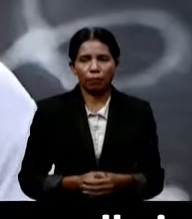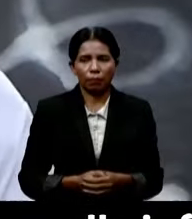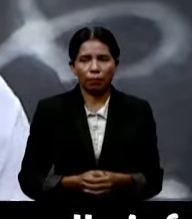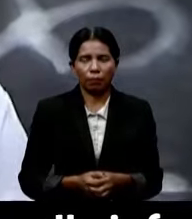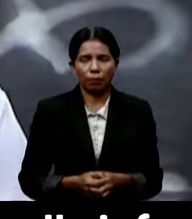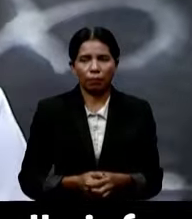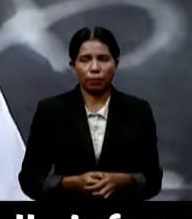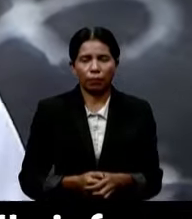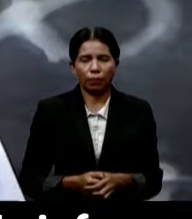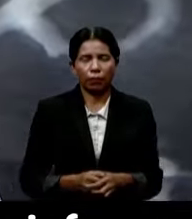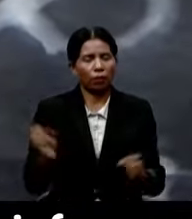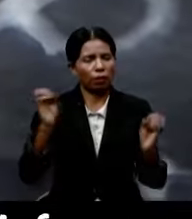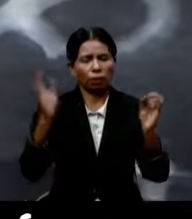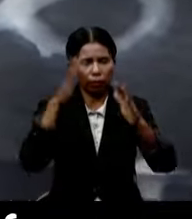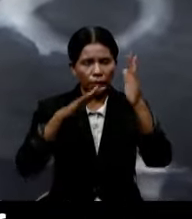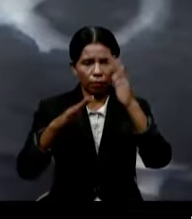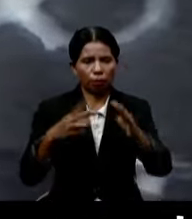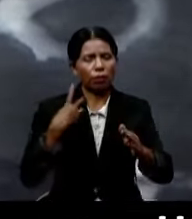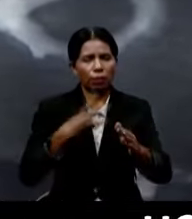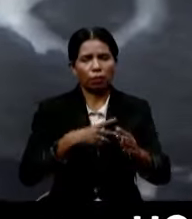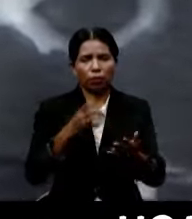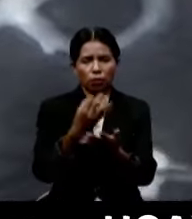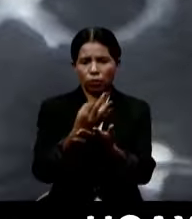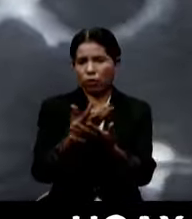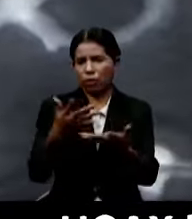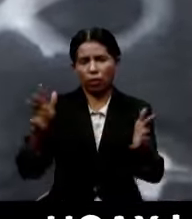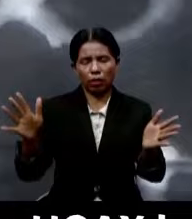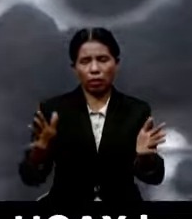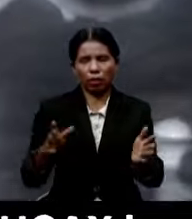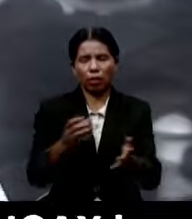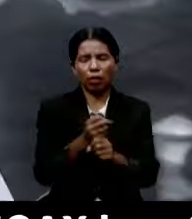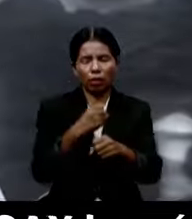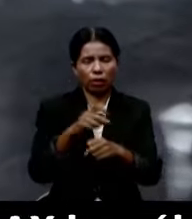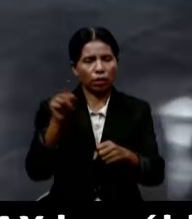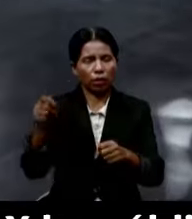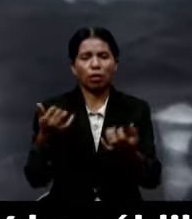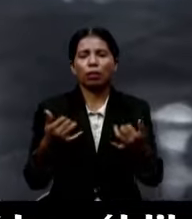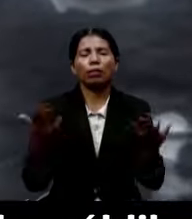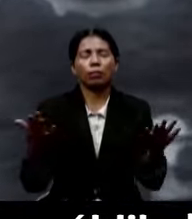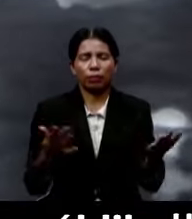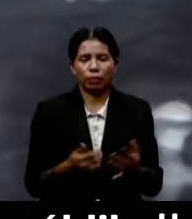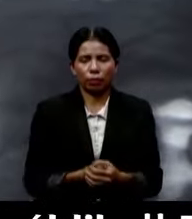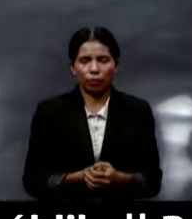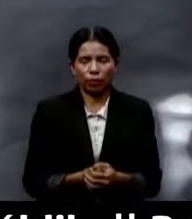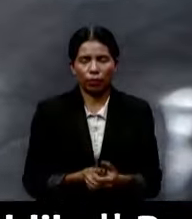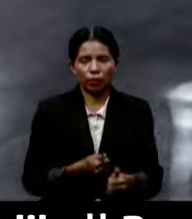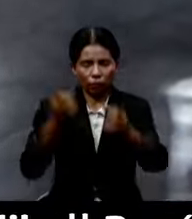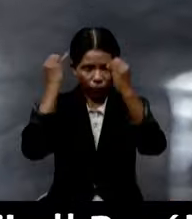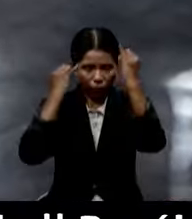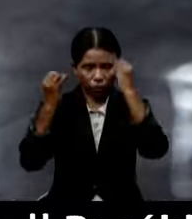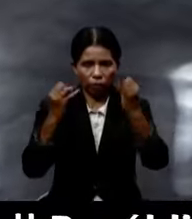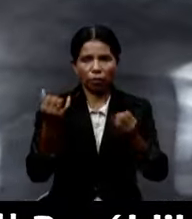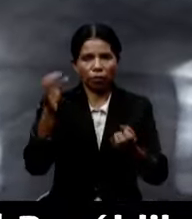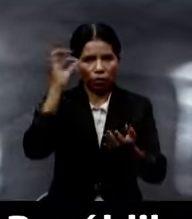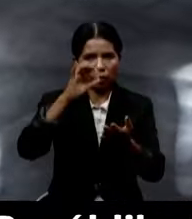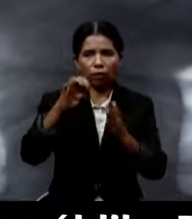samba na fo. Lai problema. Mak buatira lai lima sena lai suratan mudina kumaide. Halo ira ma agora ne be. E tu informação aí moron dia agora